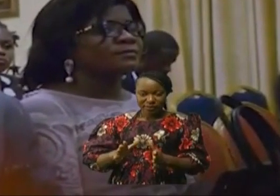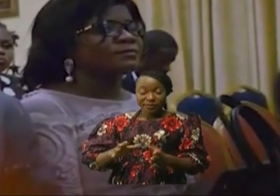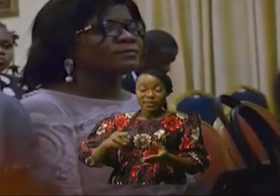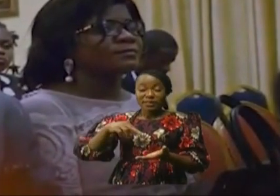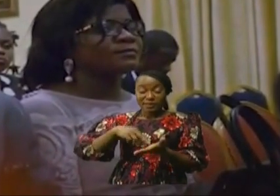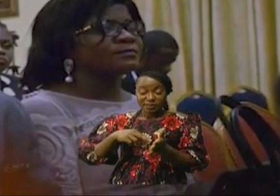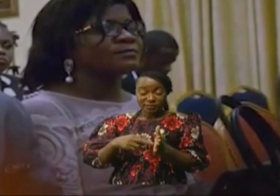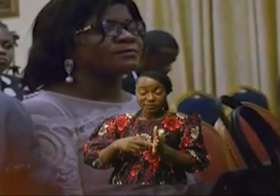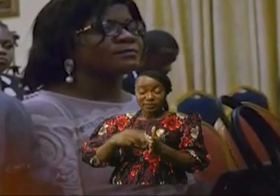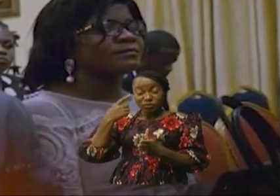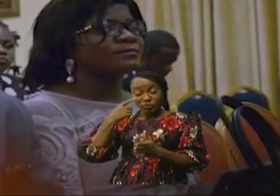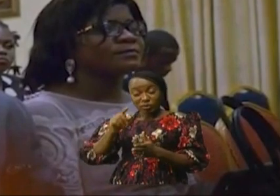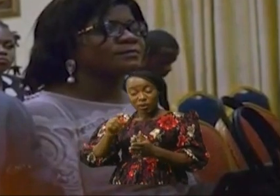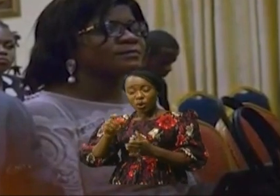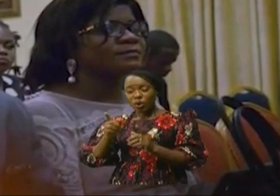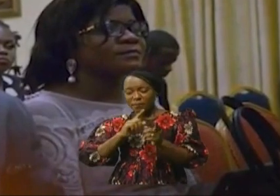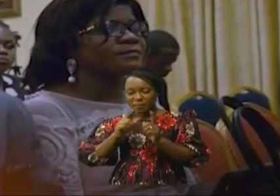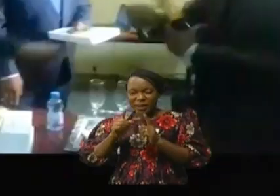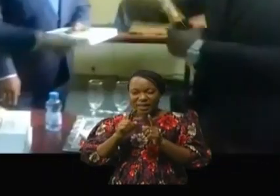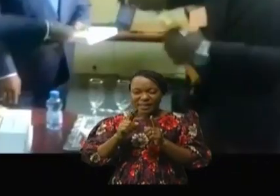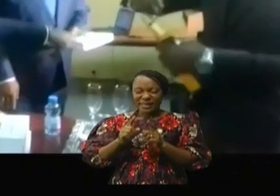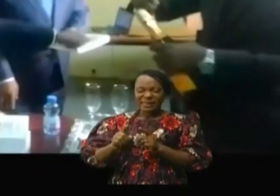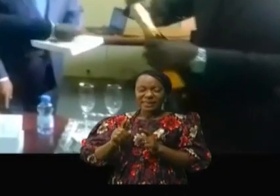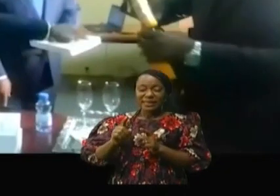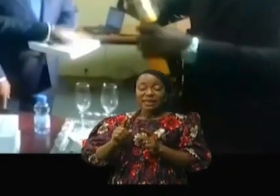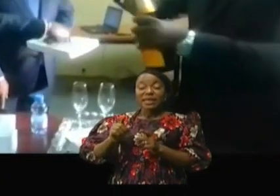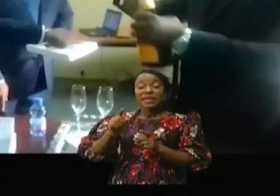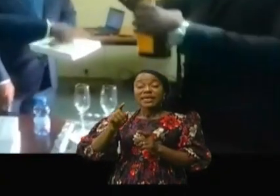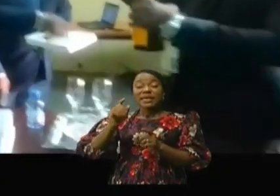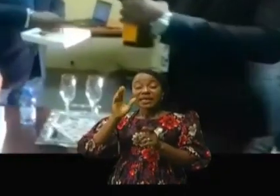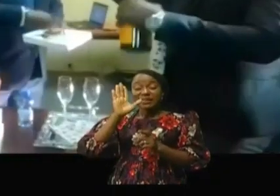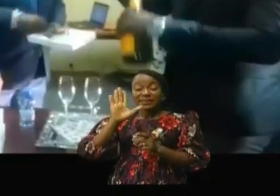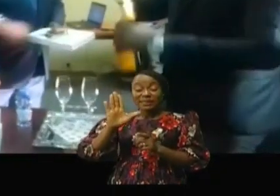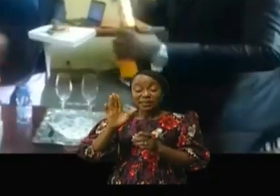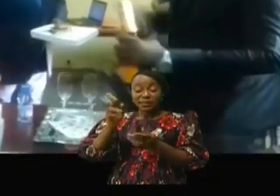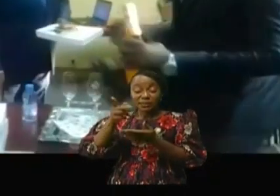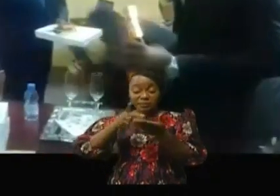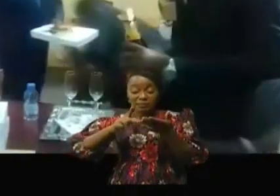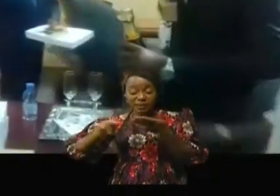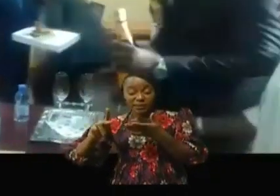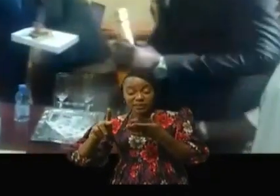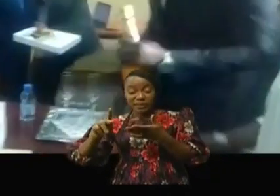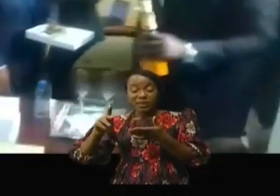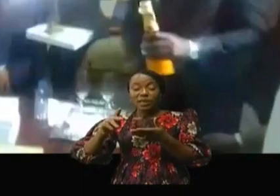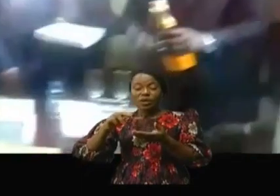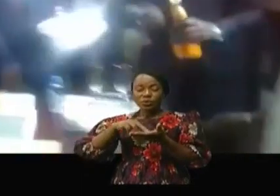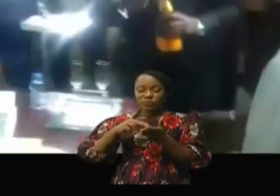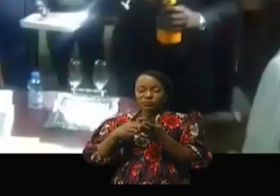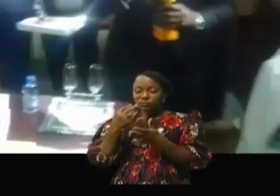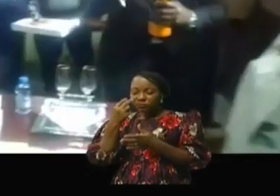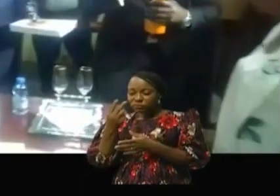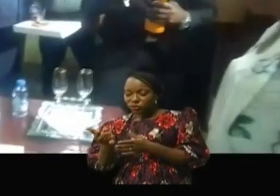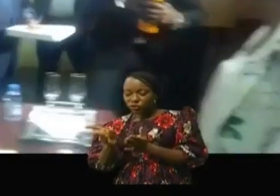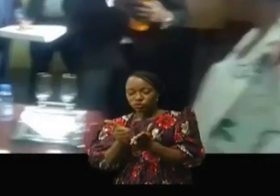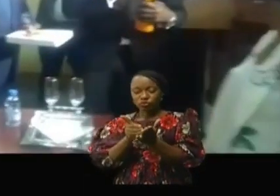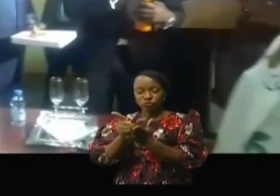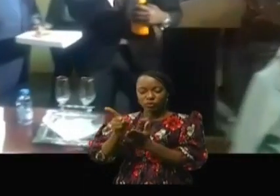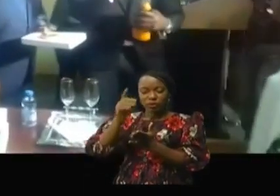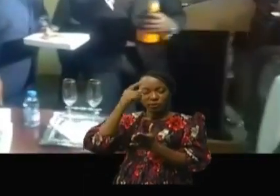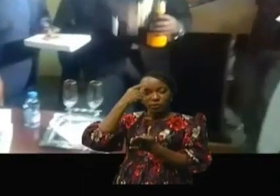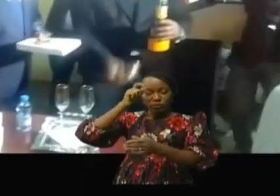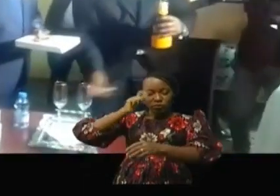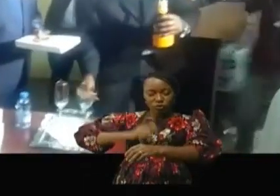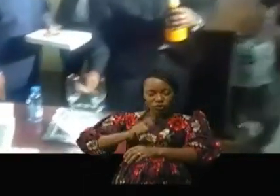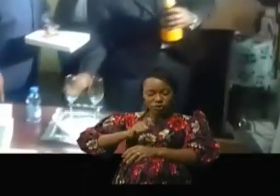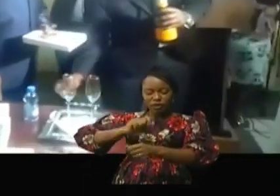d'instruction criminelle comprend cinq parties essentielles, à savoir le regard sur le droit essentiel de partie intéressée au contrat judiciaire,